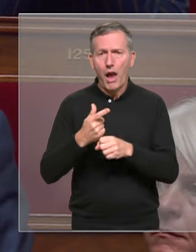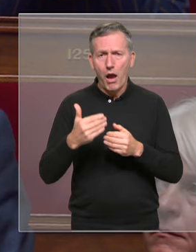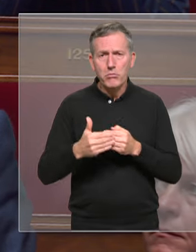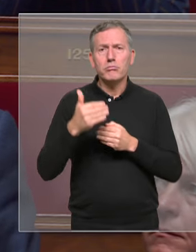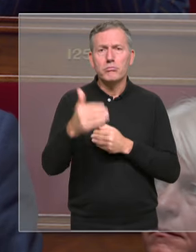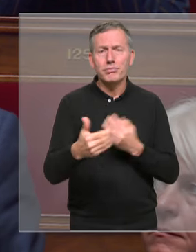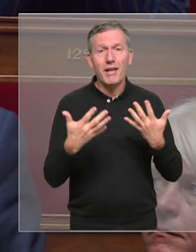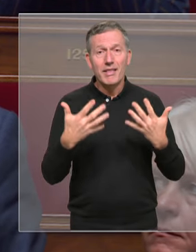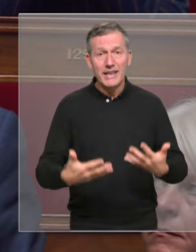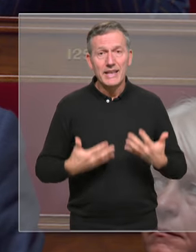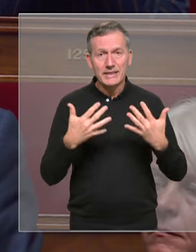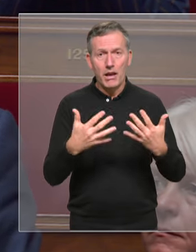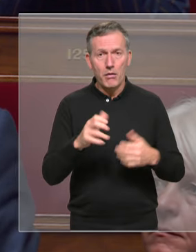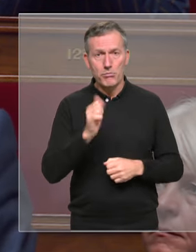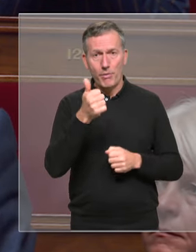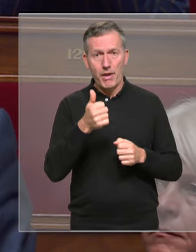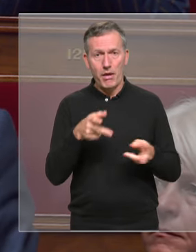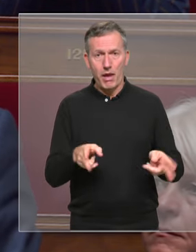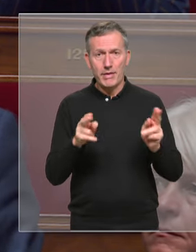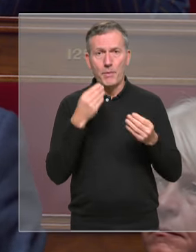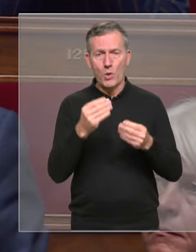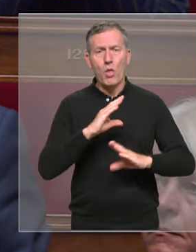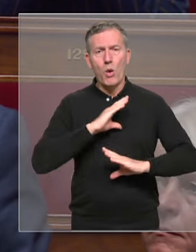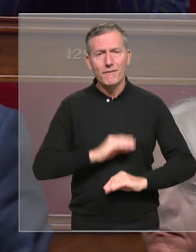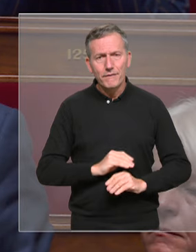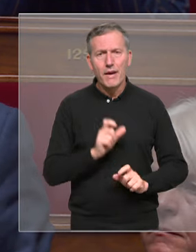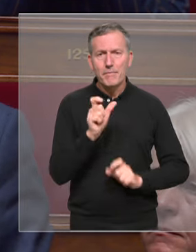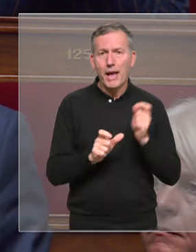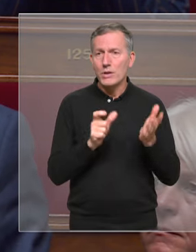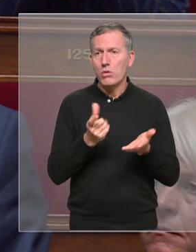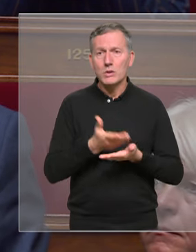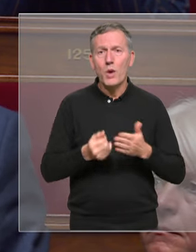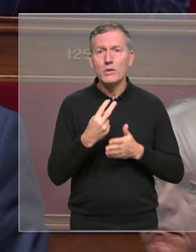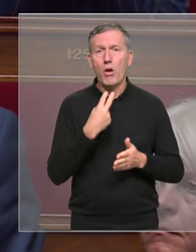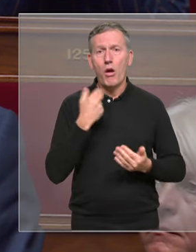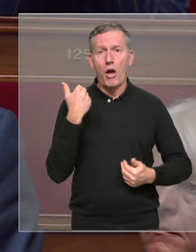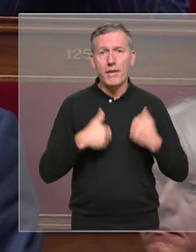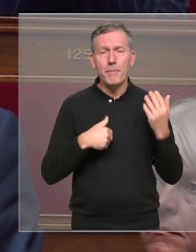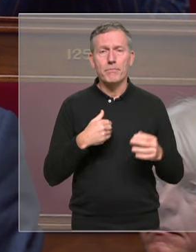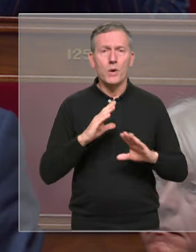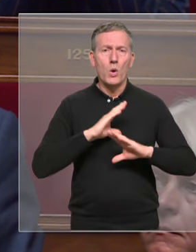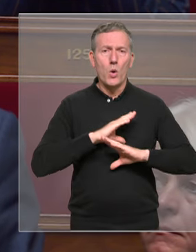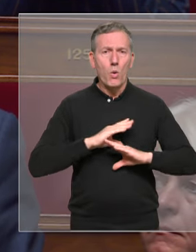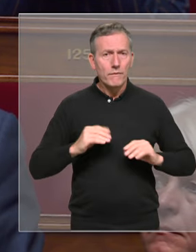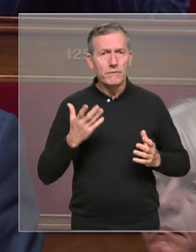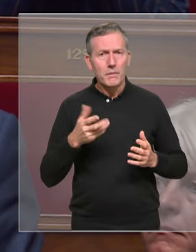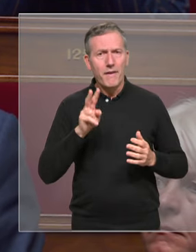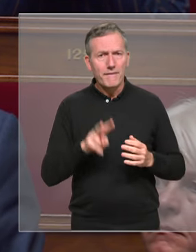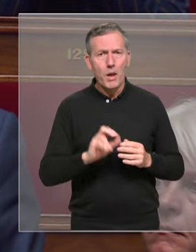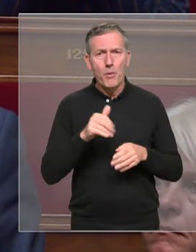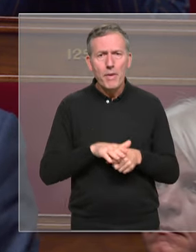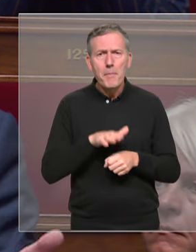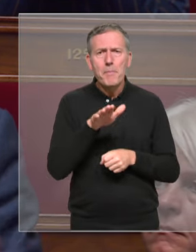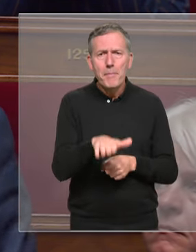Il s'agissait d'un premier pas essentiel pour soulager le quotidien des personnes en situation de handicap, reconnaissons-le, mais d'un premier pas